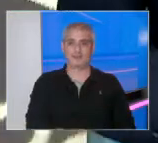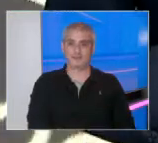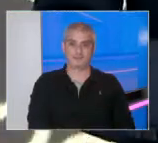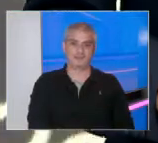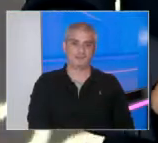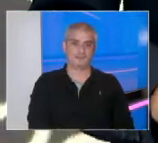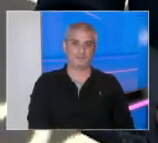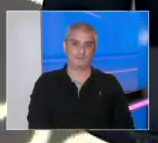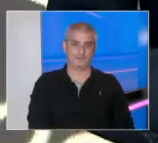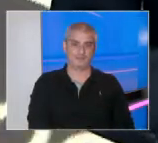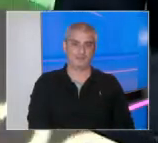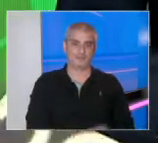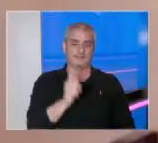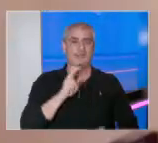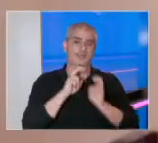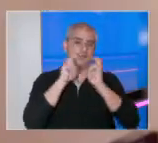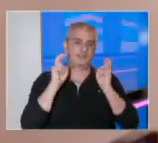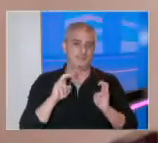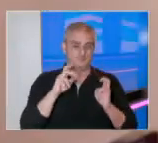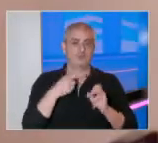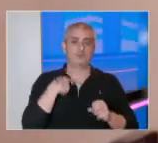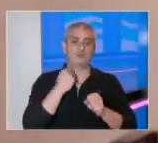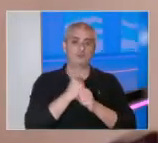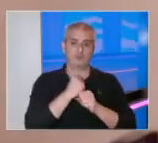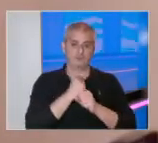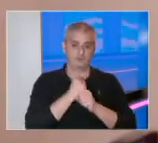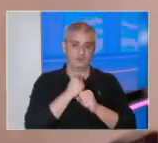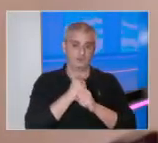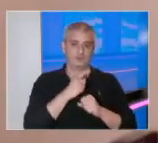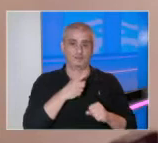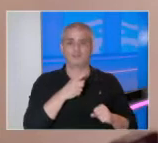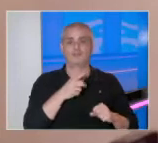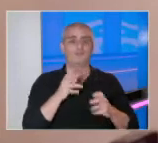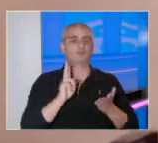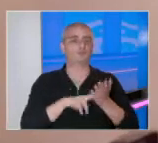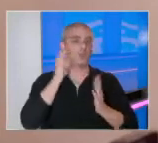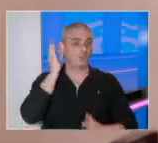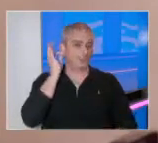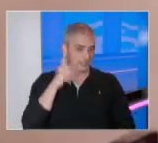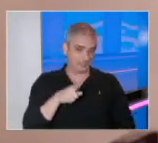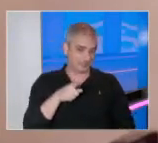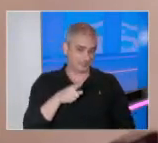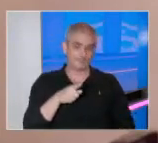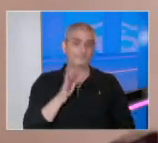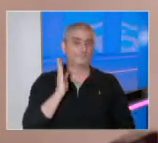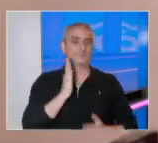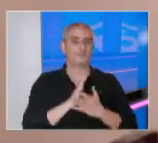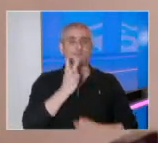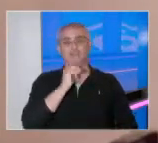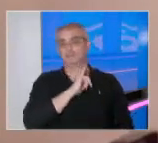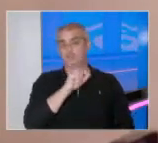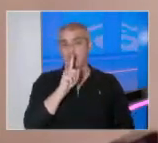איתך מקי זה איתך בערבית, נכון? זאת עמותה, אנחנו עמותה שעוסקת ומקדמת זכויות נשים, כבר כמעט 20